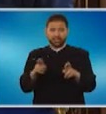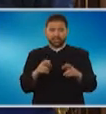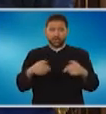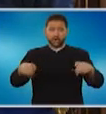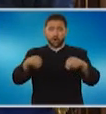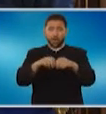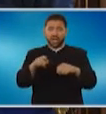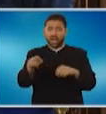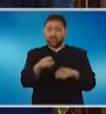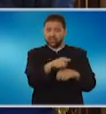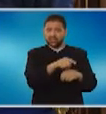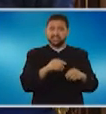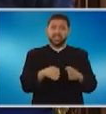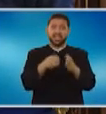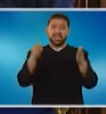ele.